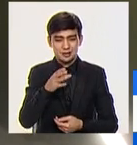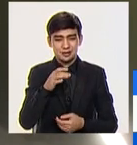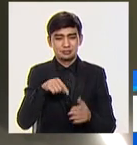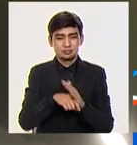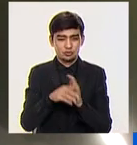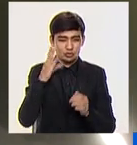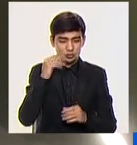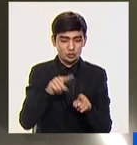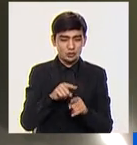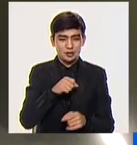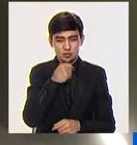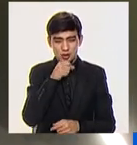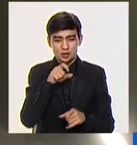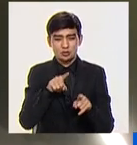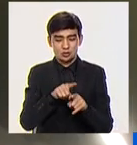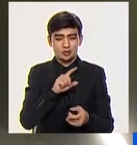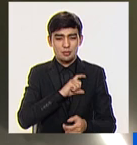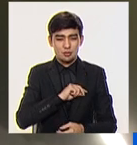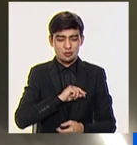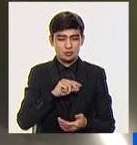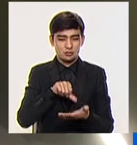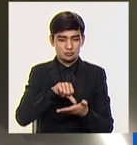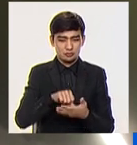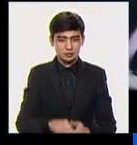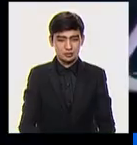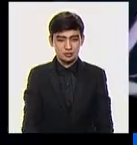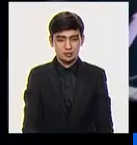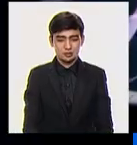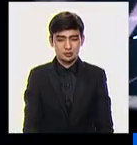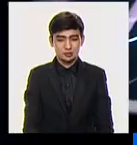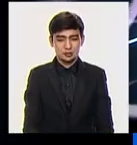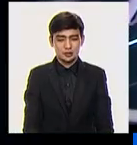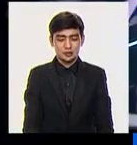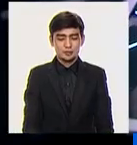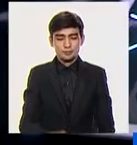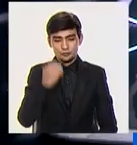и для работы журналистов. Спасибо, Зарина.